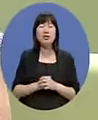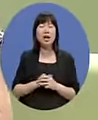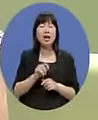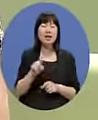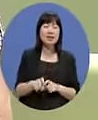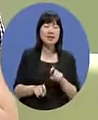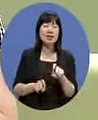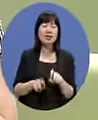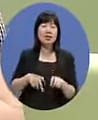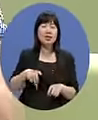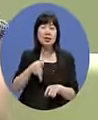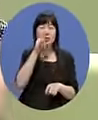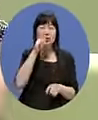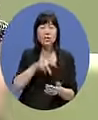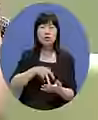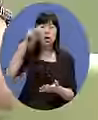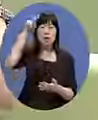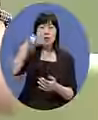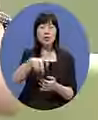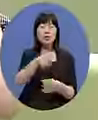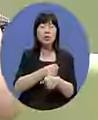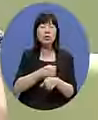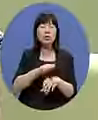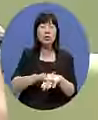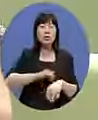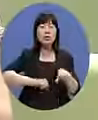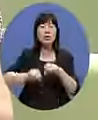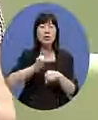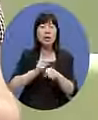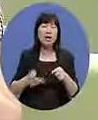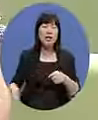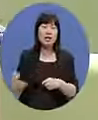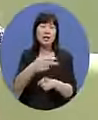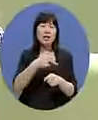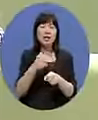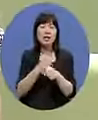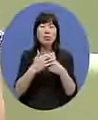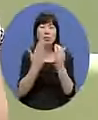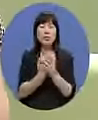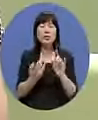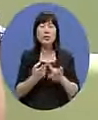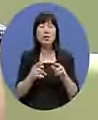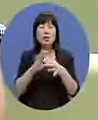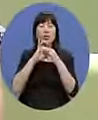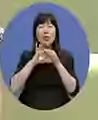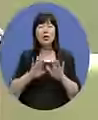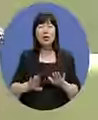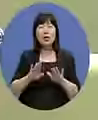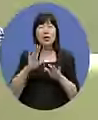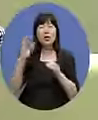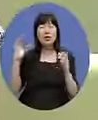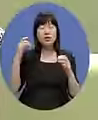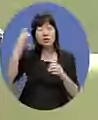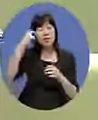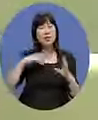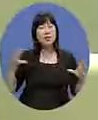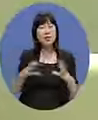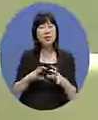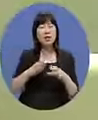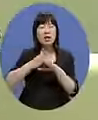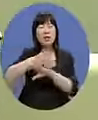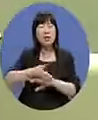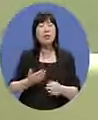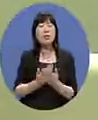기구, 걷고 뛰고 점프하고 손 움직이고 가위질하고 뭐 이런 네. 모든 것들을 통해서 이 감각 통해 서서히 같이 이렇게 쭉